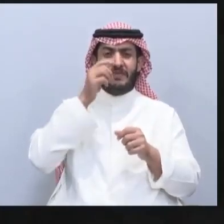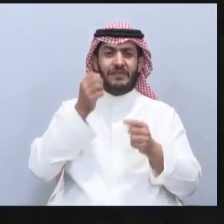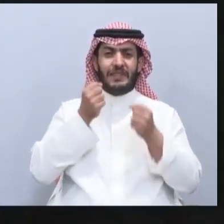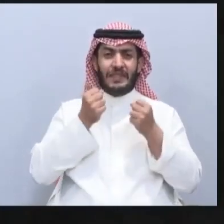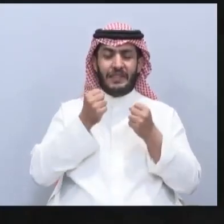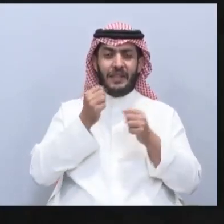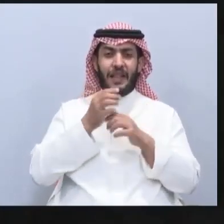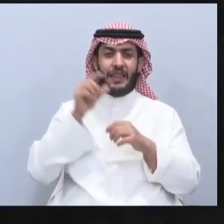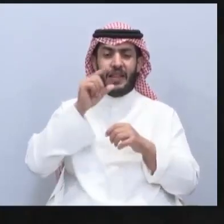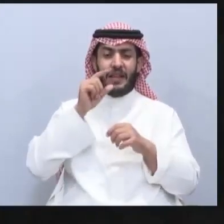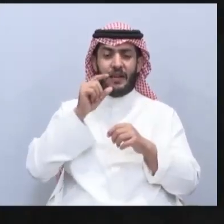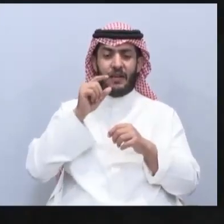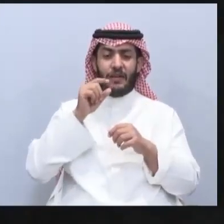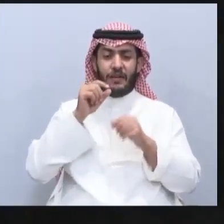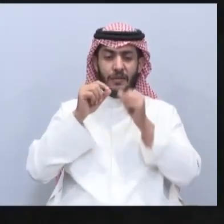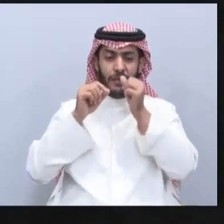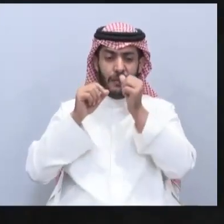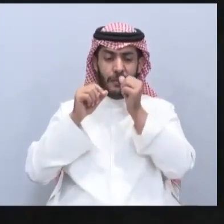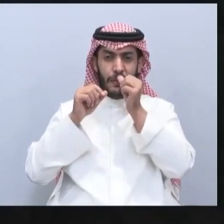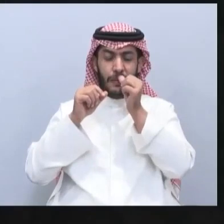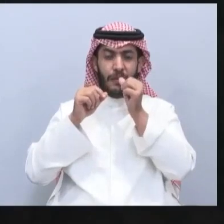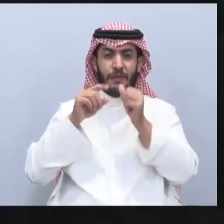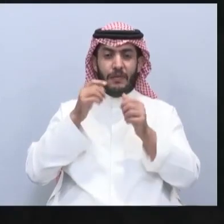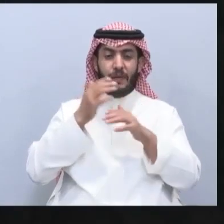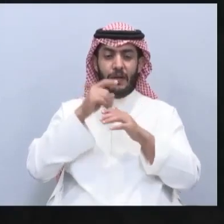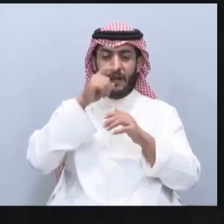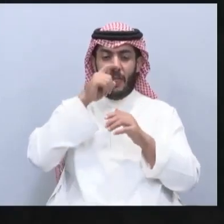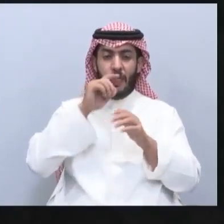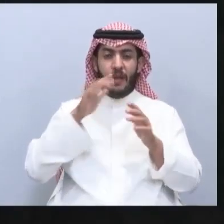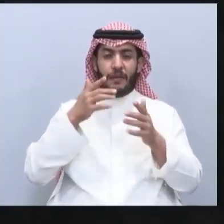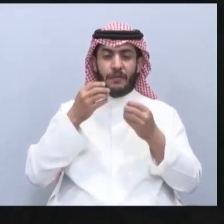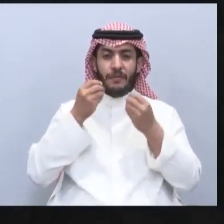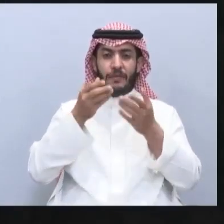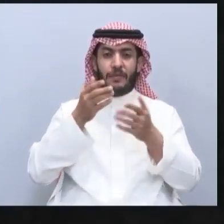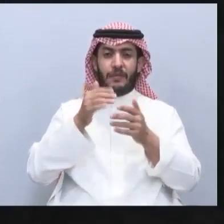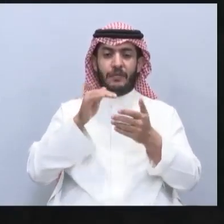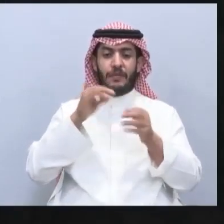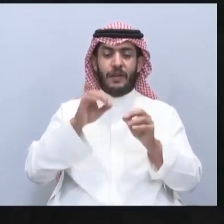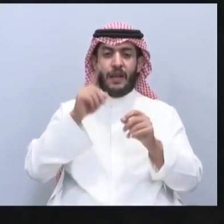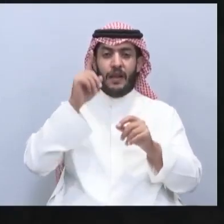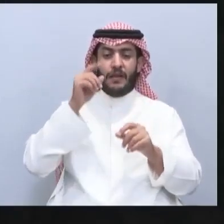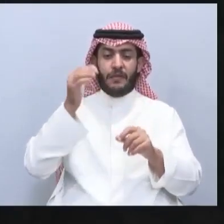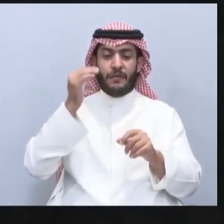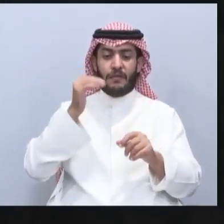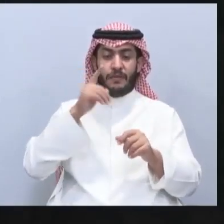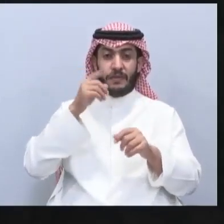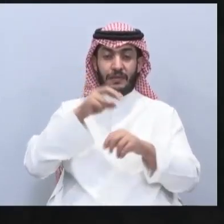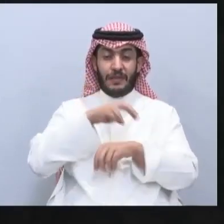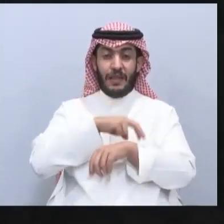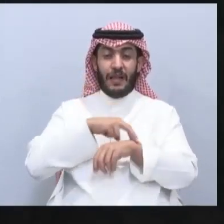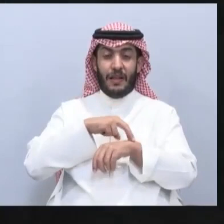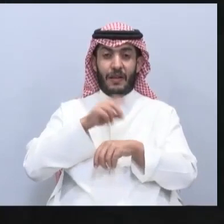يكون انانيا في ديننا لا يكون بخيلا وانما يكون منفقا مساعدا لغيره من تصدق